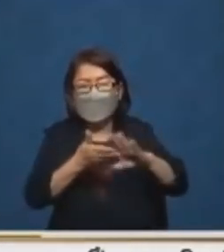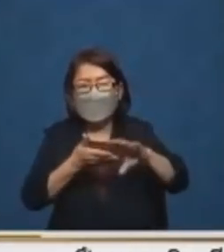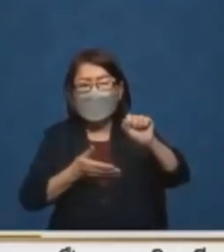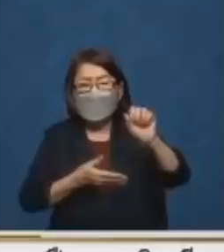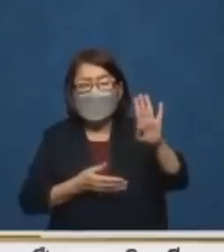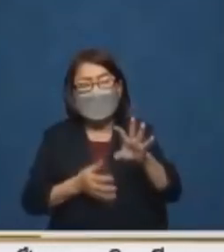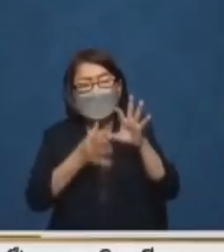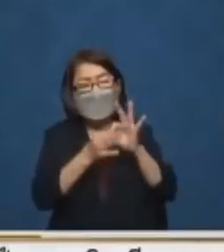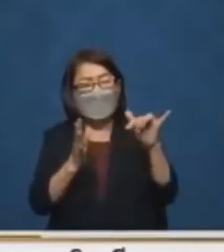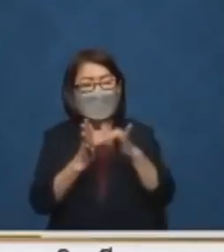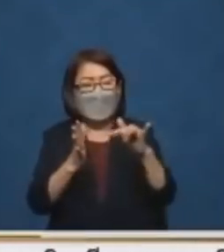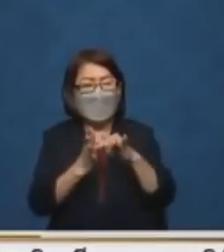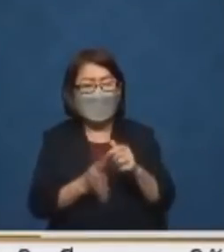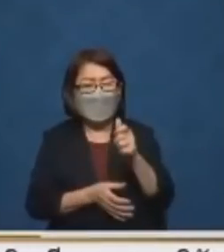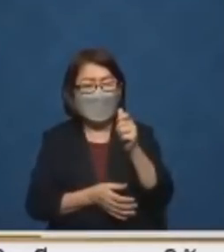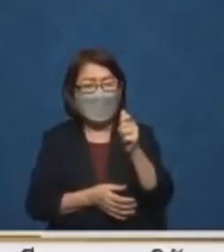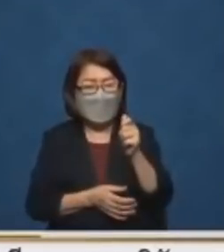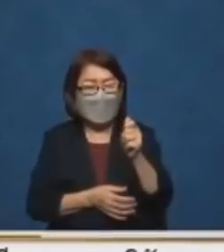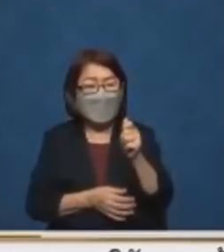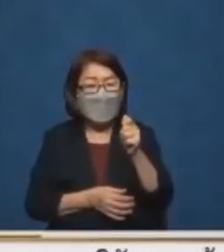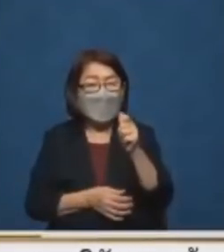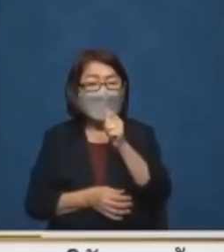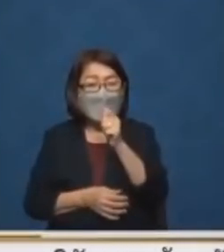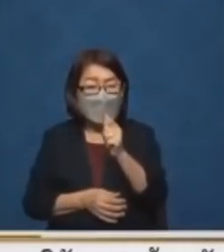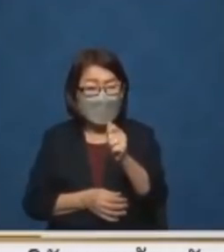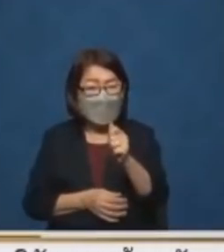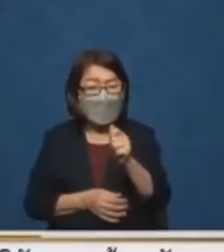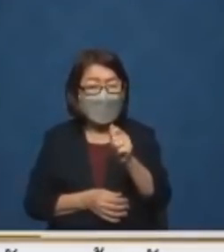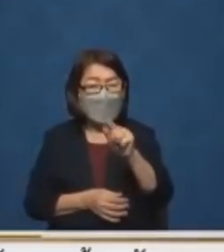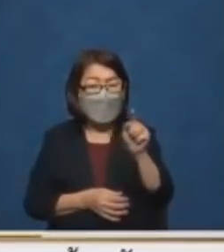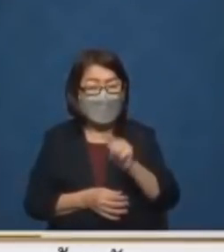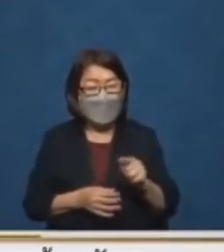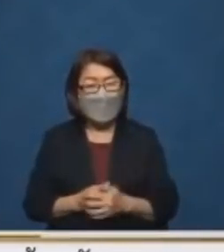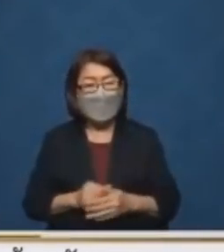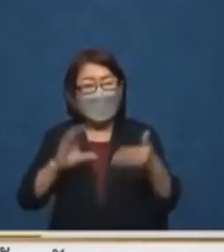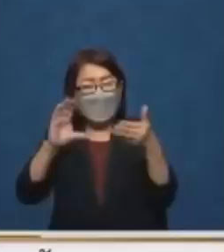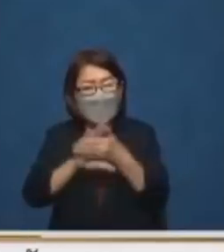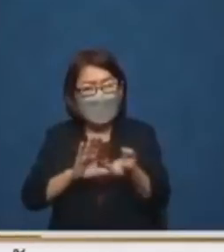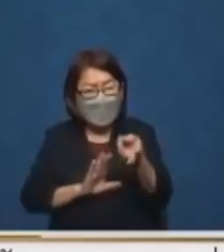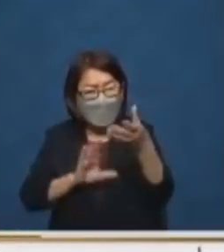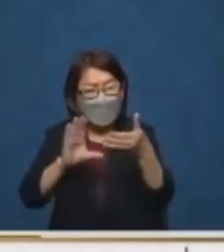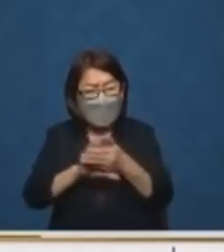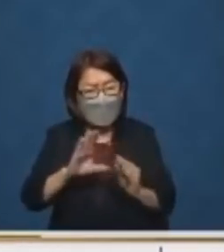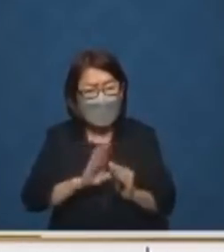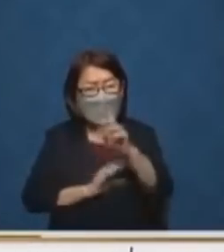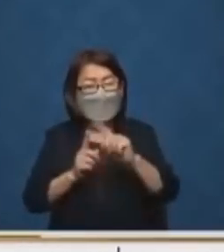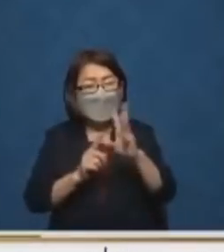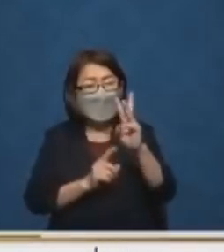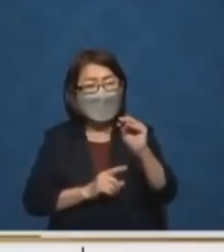ารจัดหาวัคซีน ASTARทํประทานครัผมขอเปิดคปนดเดียวขอเชิญเจาหน้าที่เปิดสไลดที่ 63 ครั